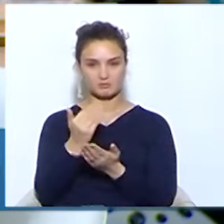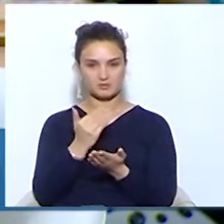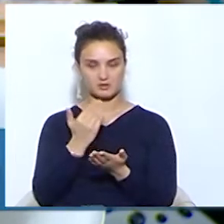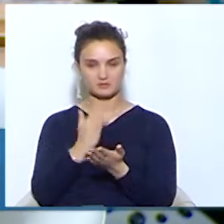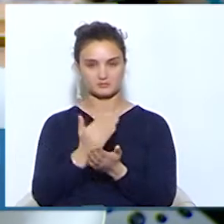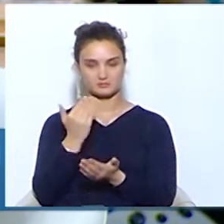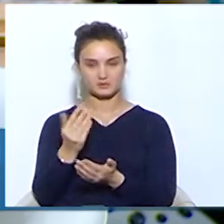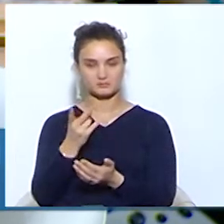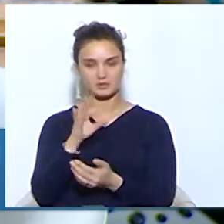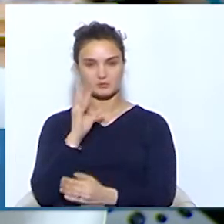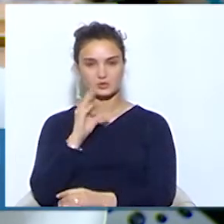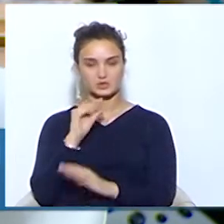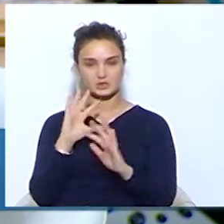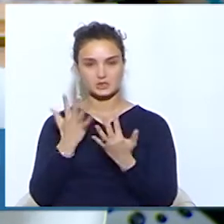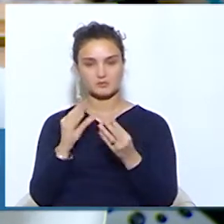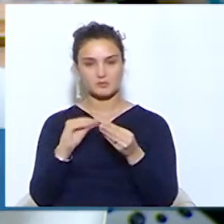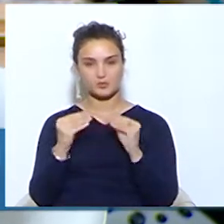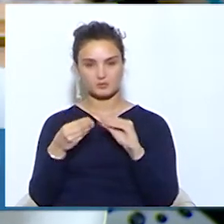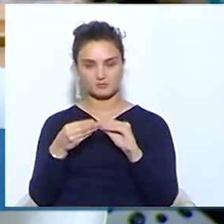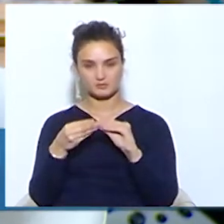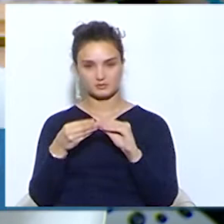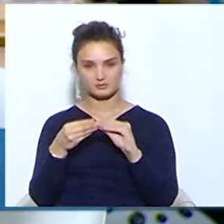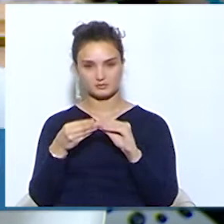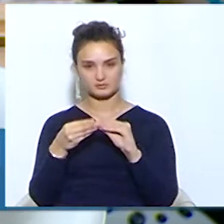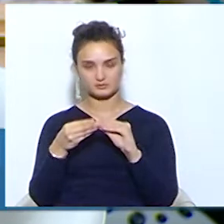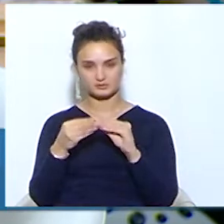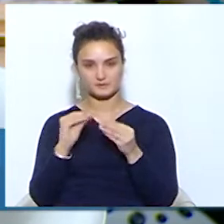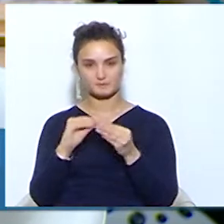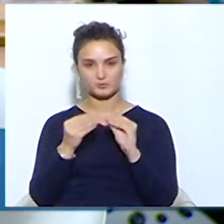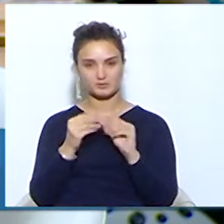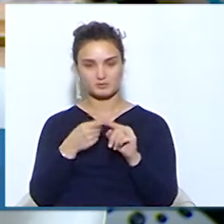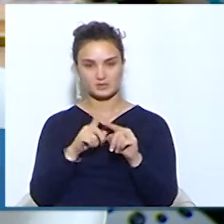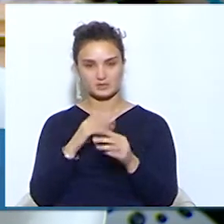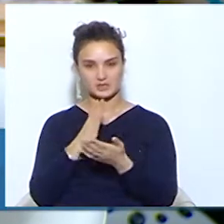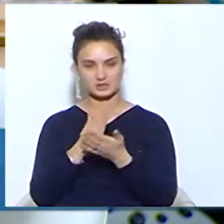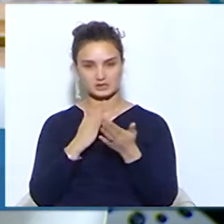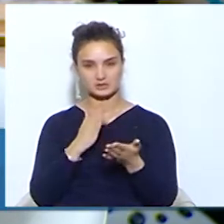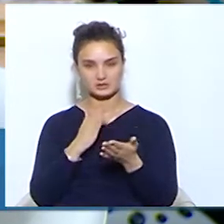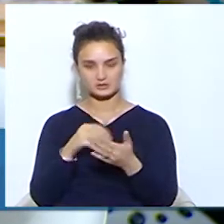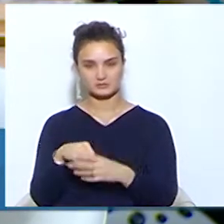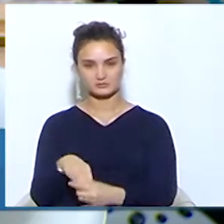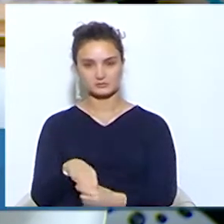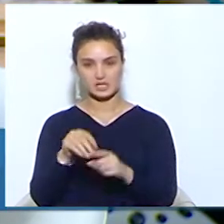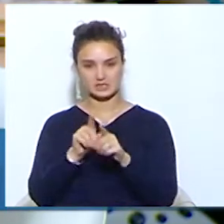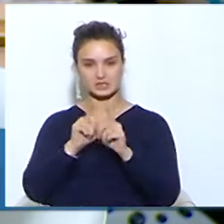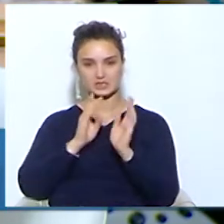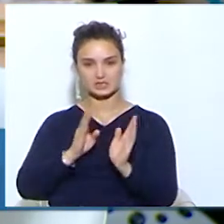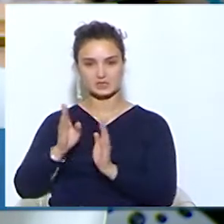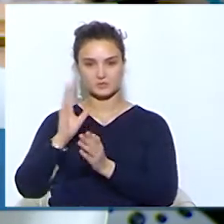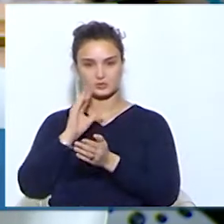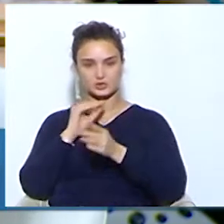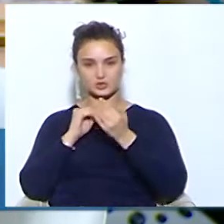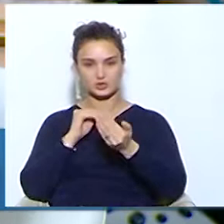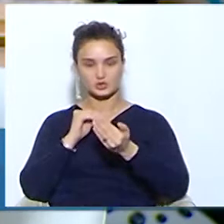აქვთ. მაგრამ როდის ხდება პრობლემა? პრობლემა ეს არის პატერნული ესეთი ქცევა, როდესაც